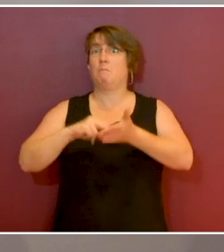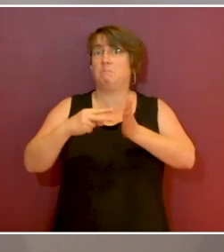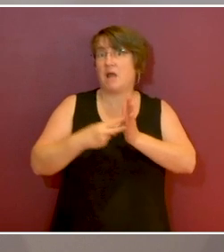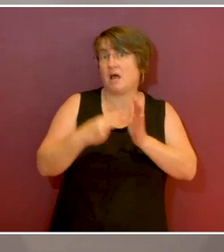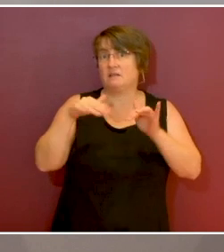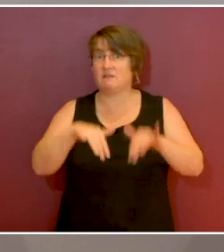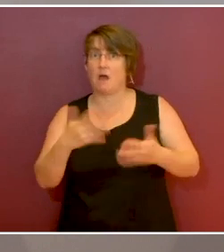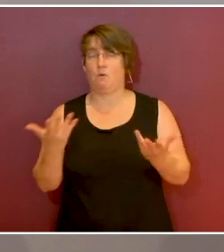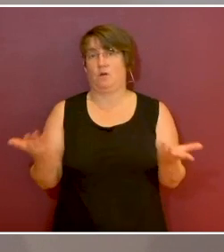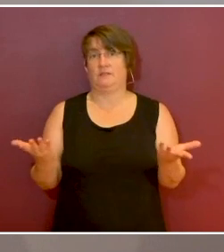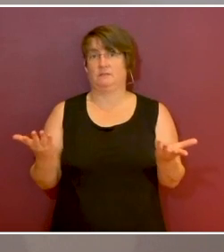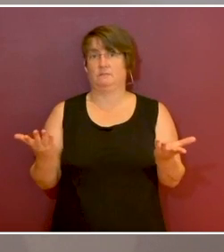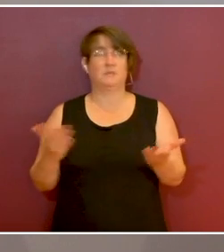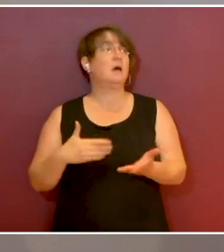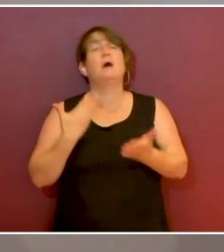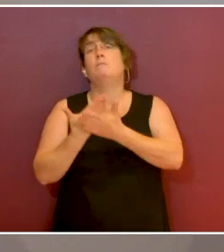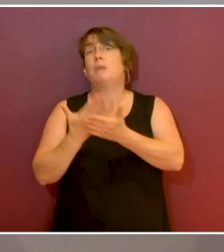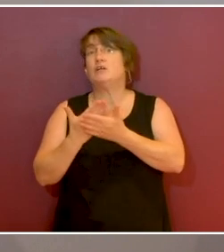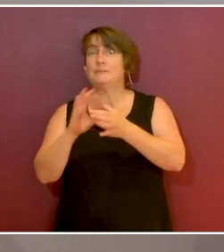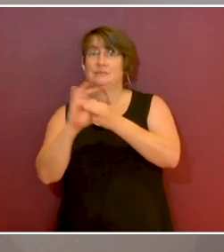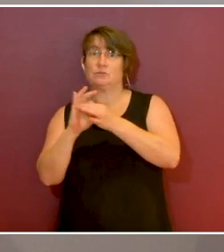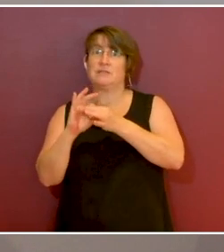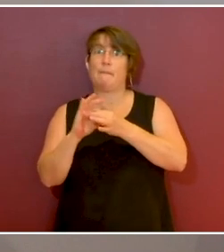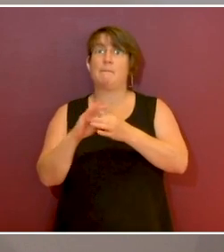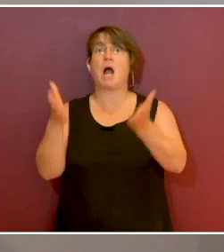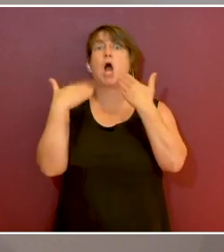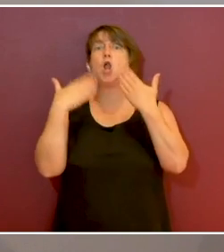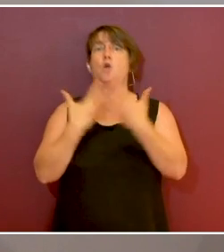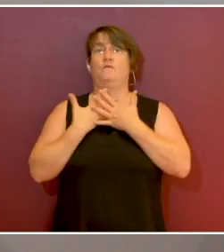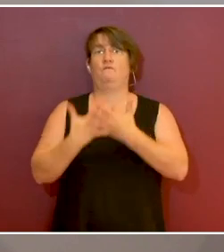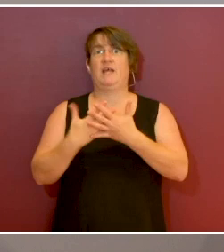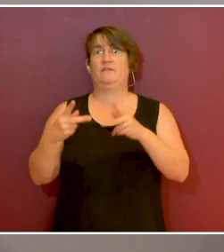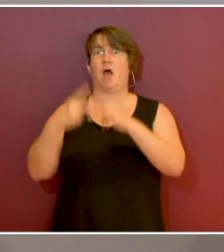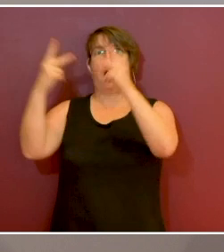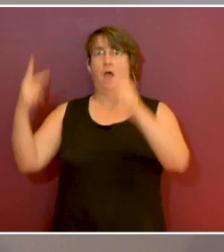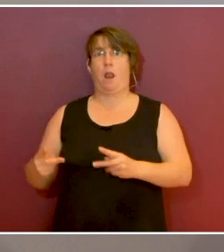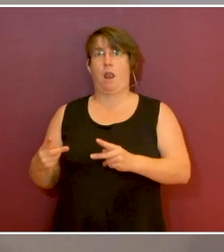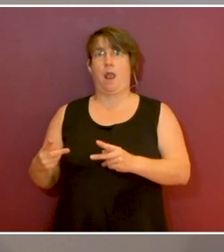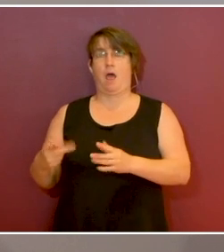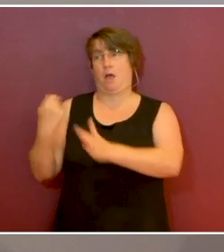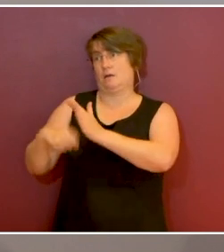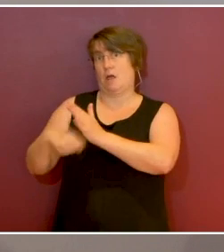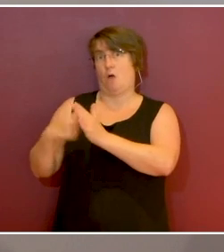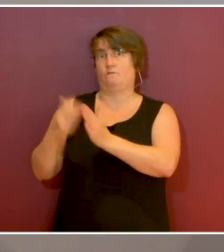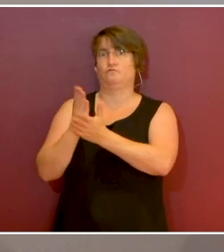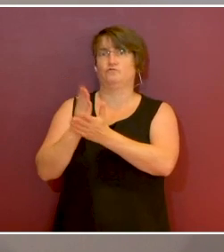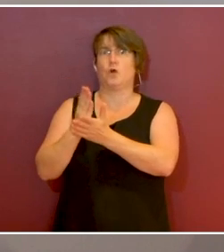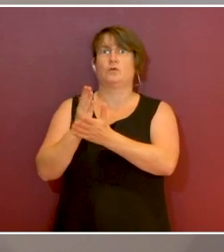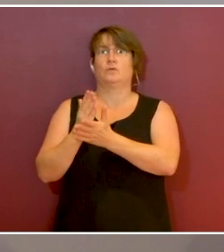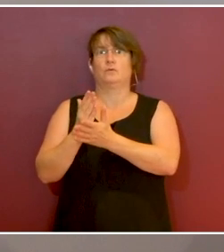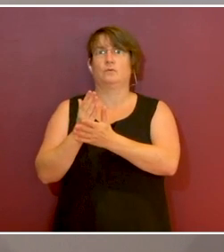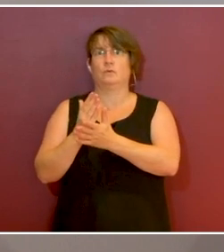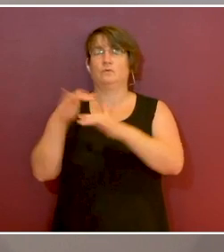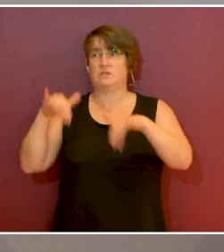Also was beispielsweise die Anschaffung von Luftfilteranlagen angeht, gab es ja ein sehr umfangreiches Programm, gibt es ein sehr